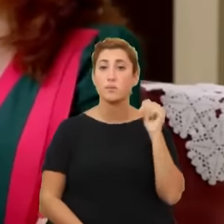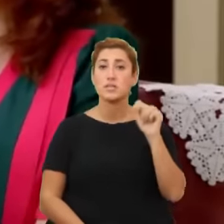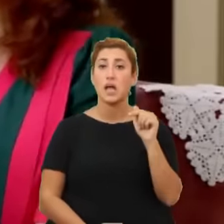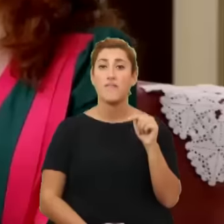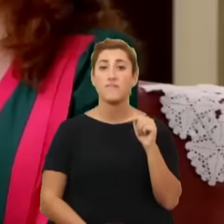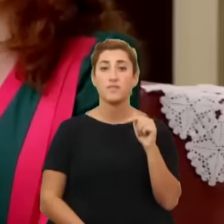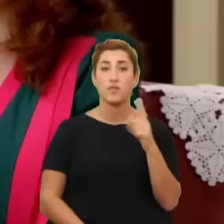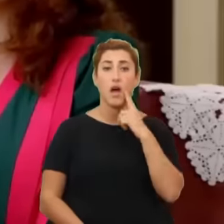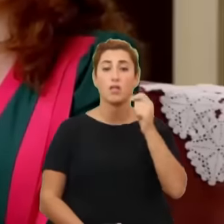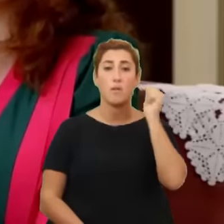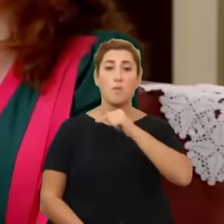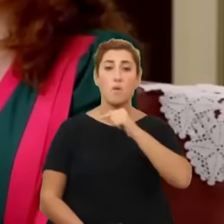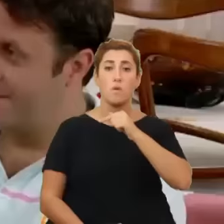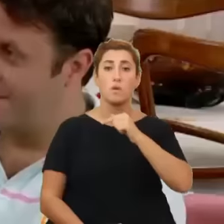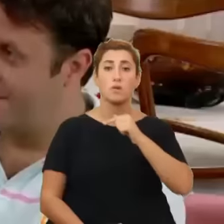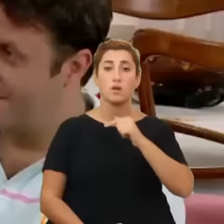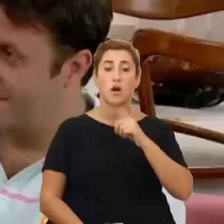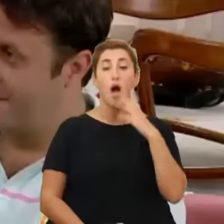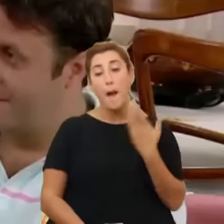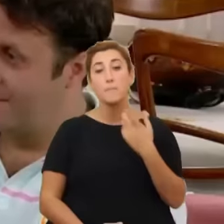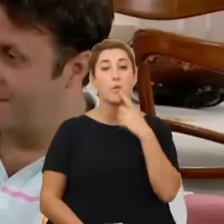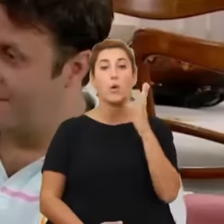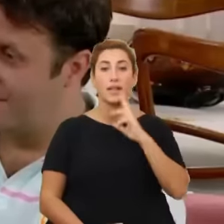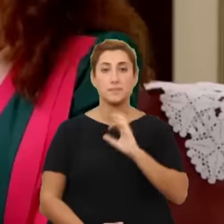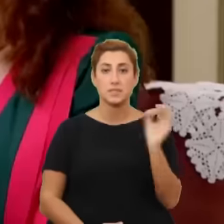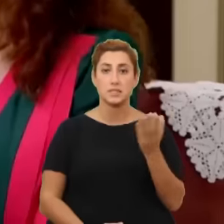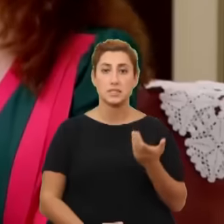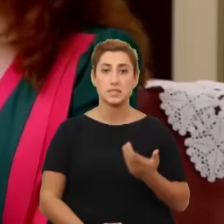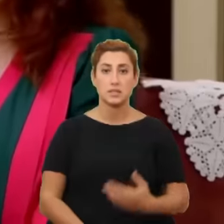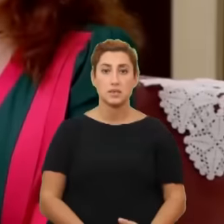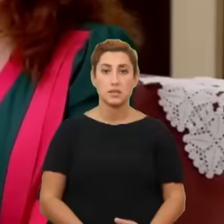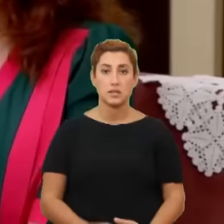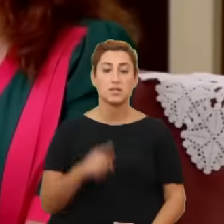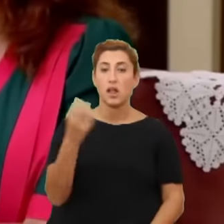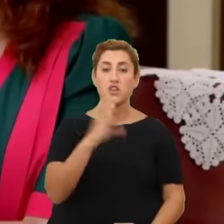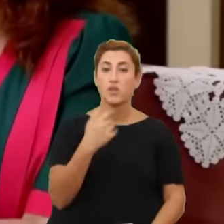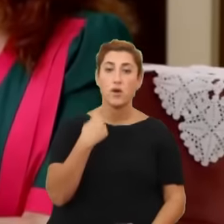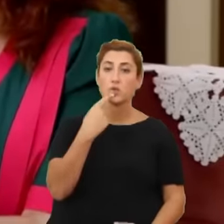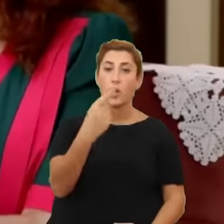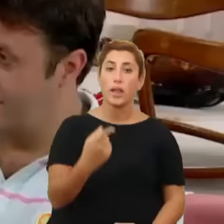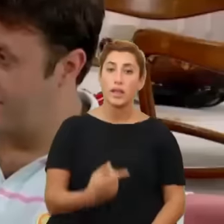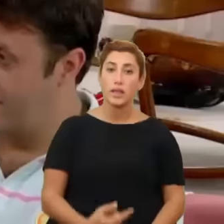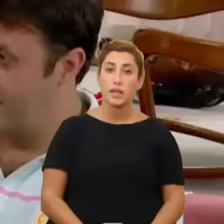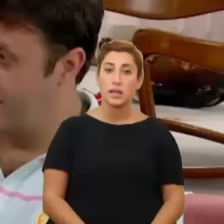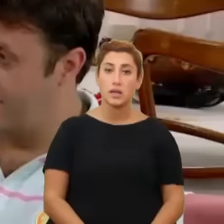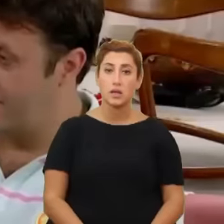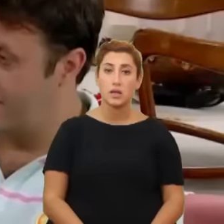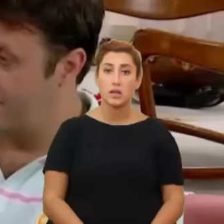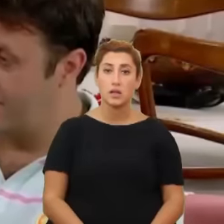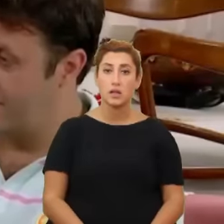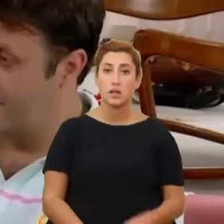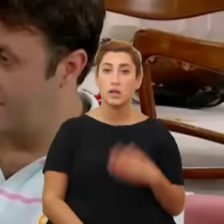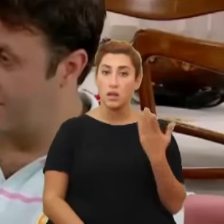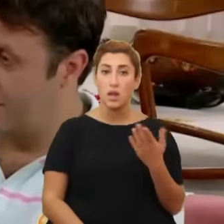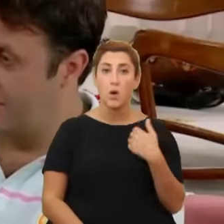sen adam orada... Ağzı babası yok ya. Terbiyesiz. Sana kaç kere söyledik ya?